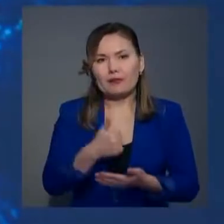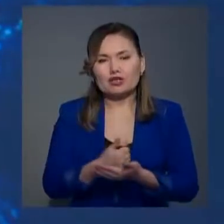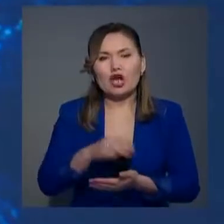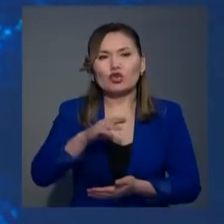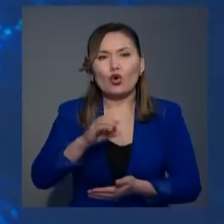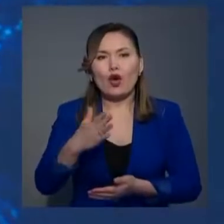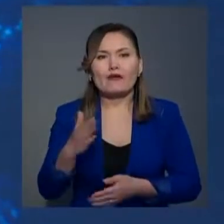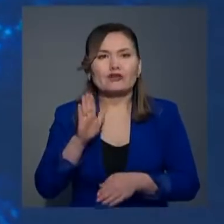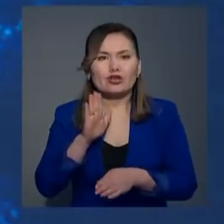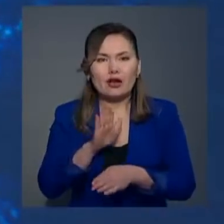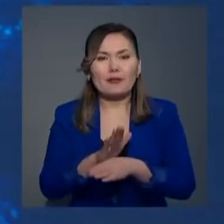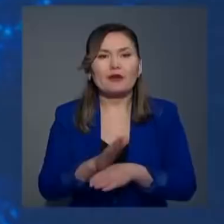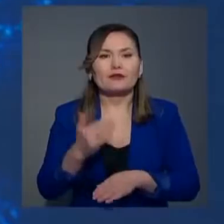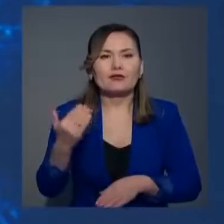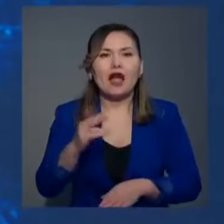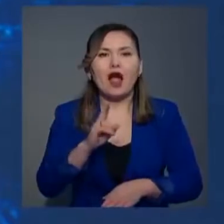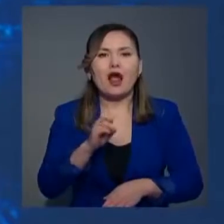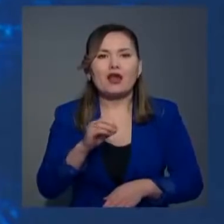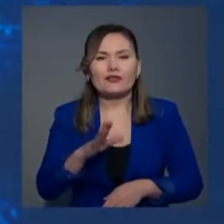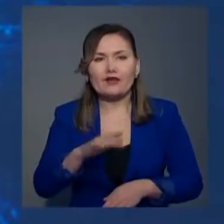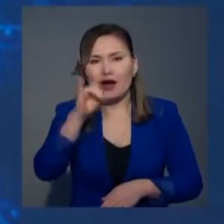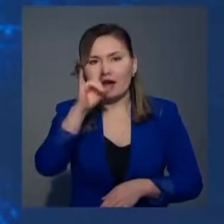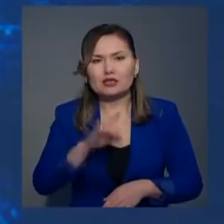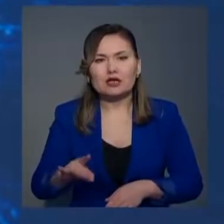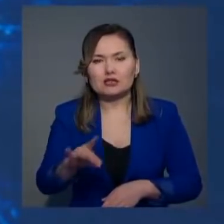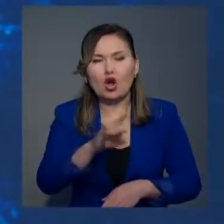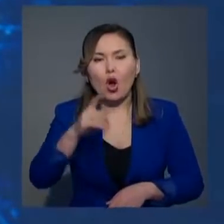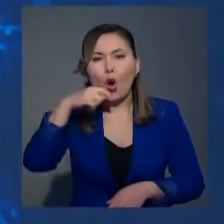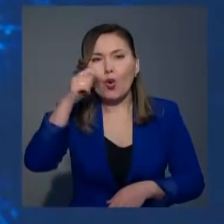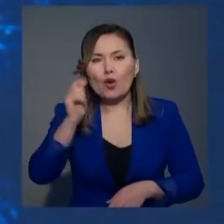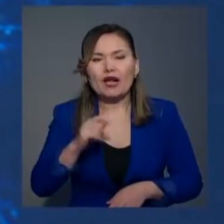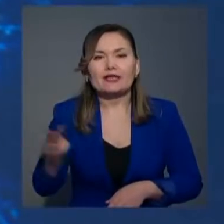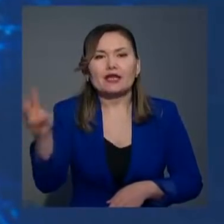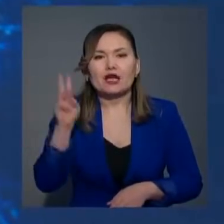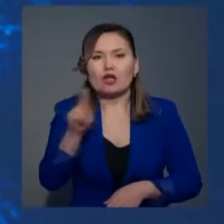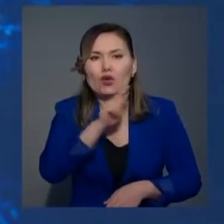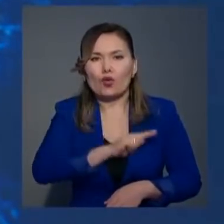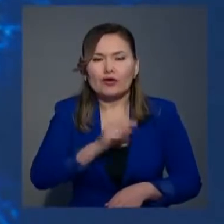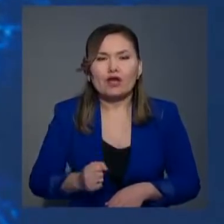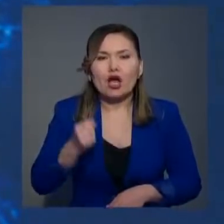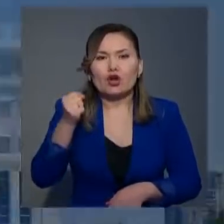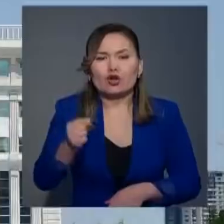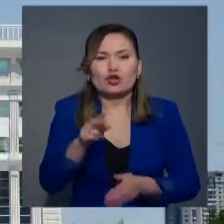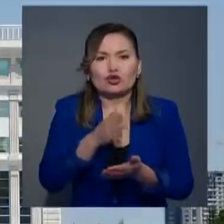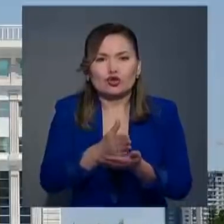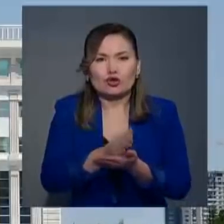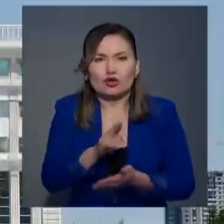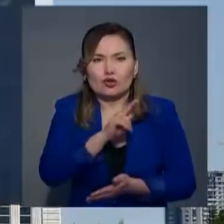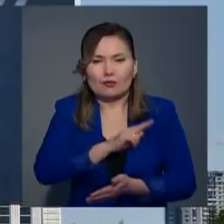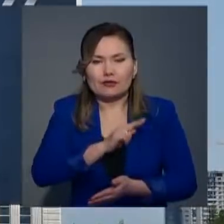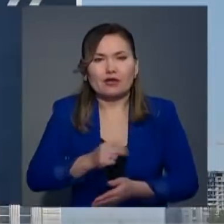Мемлекет басшысының жарлығымен Дархан Аманұлы Кәлетаев Қазақстан Республикасының Украинадағы төтенше және өкілетті елшісі